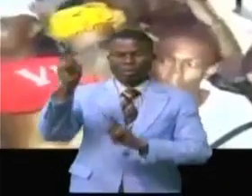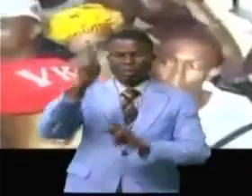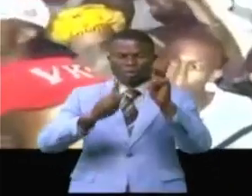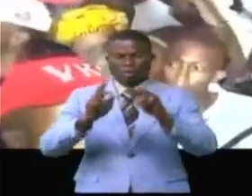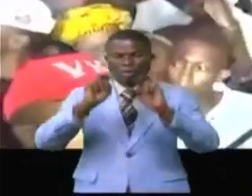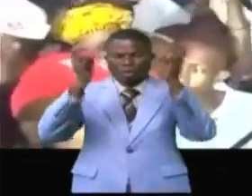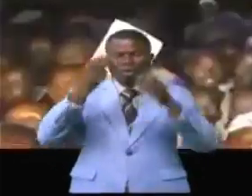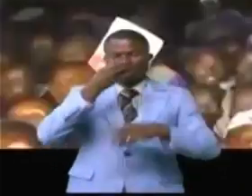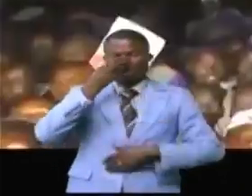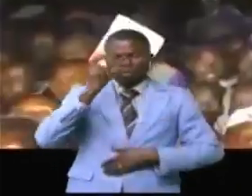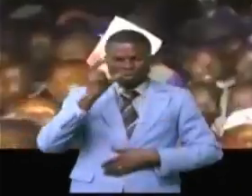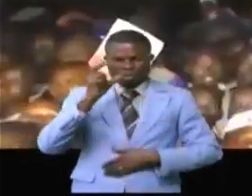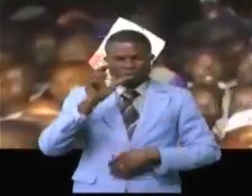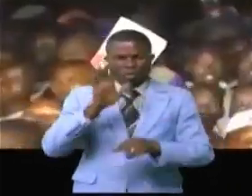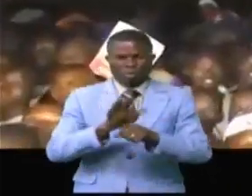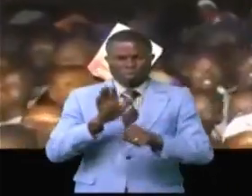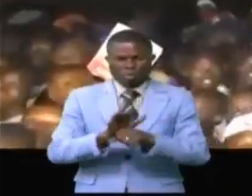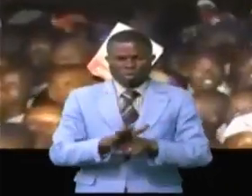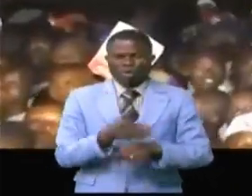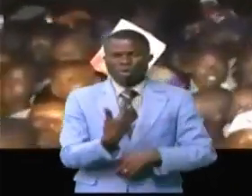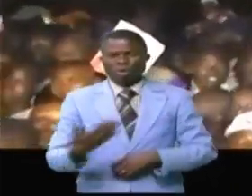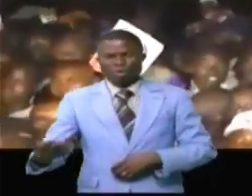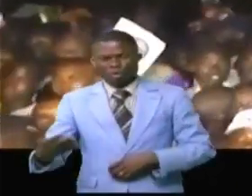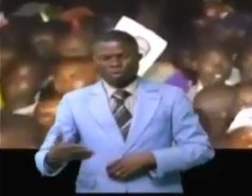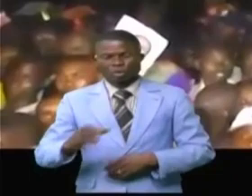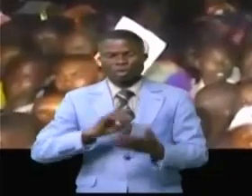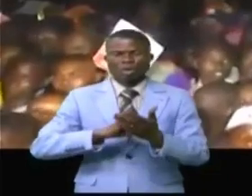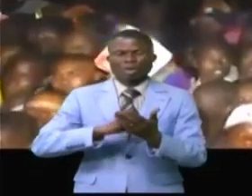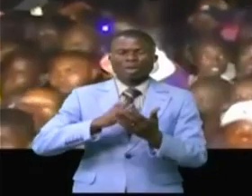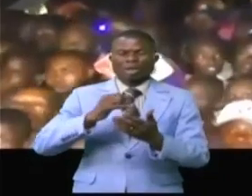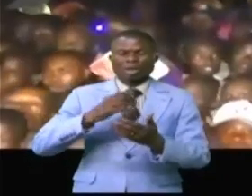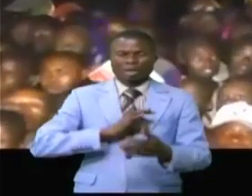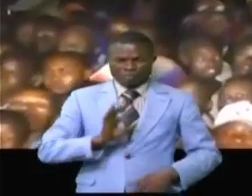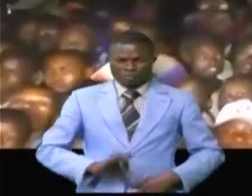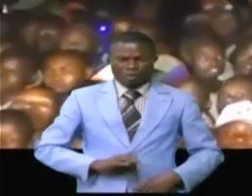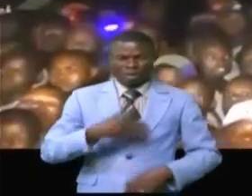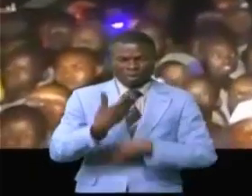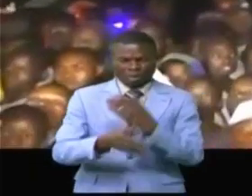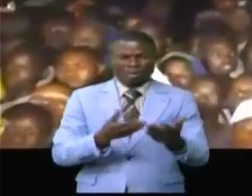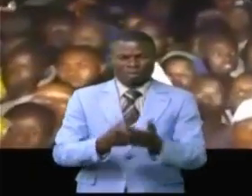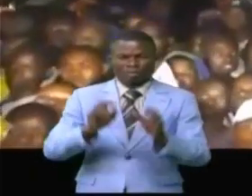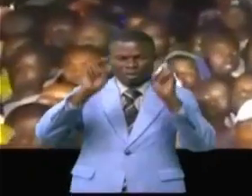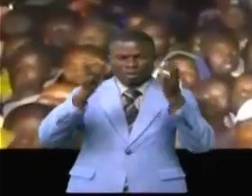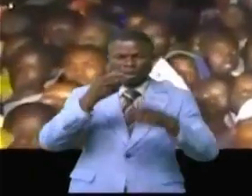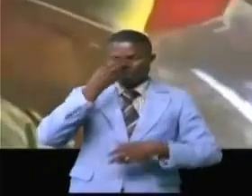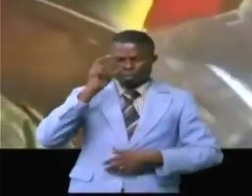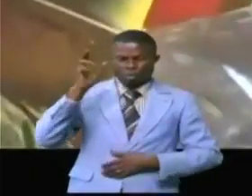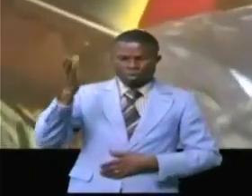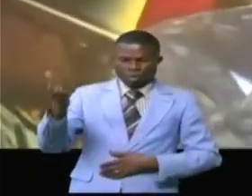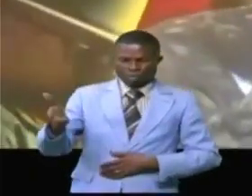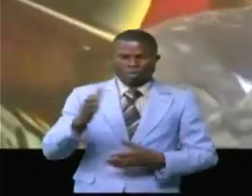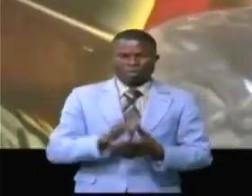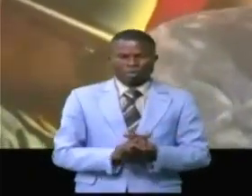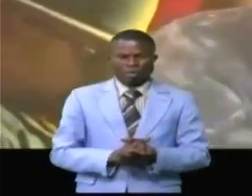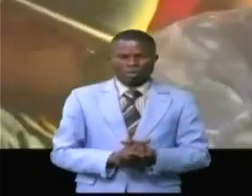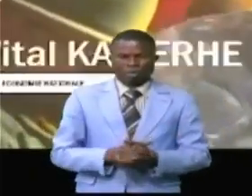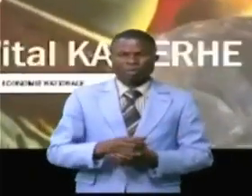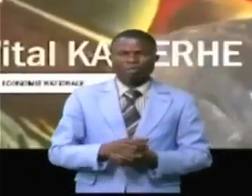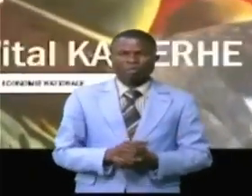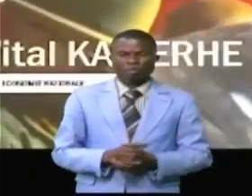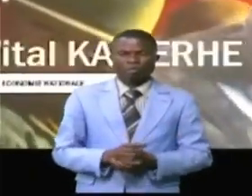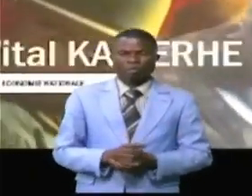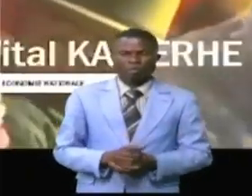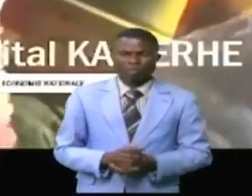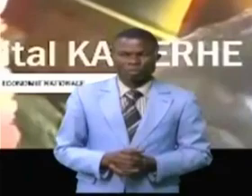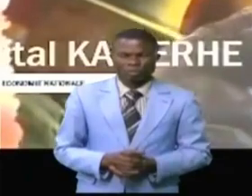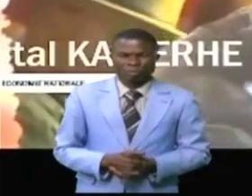de Bukavu les différentes réalisations et projets en cours d'exécution dans la ville de Bukavu. Chimpunda